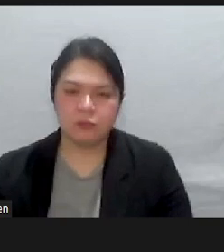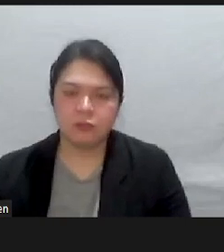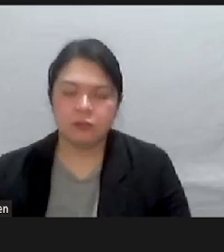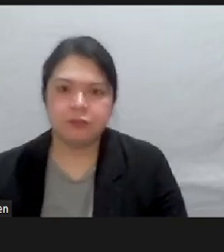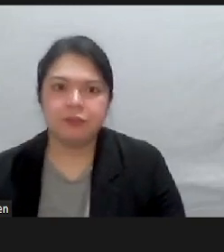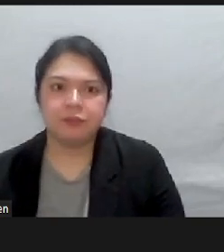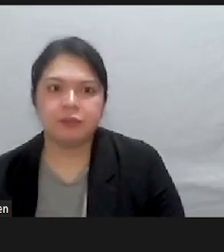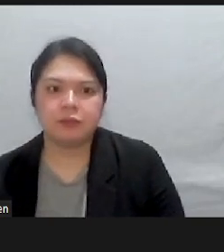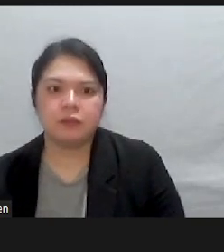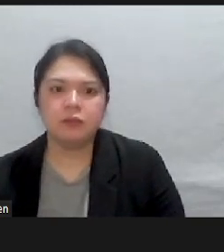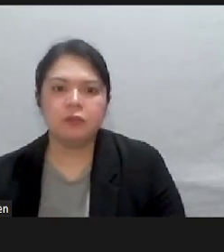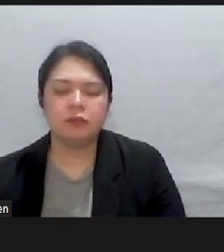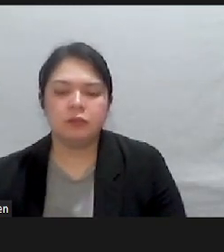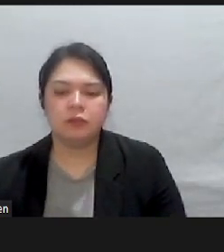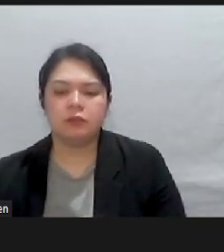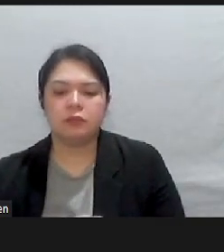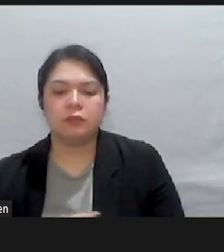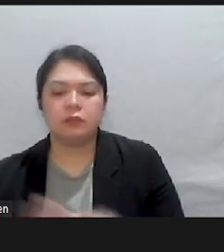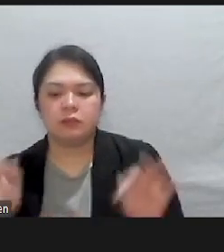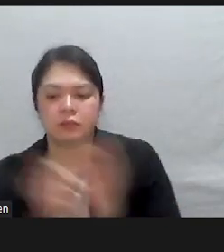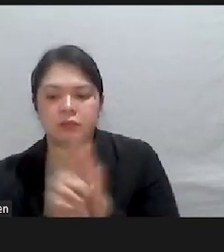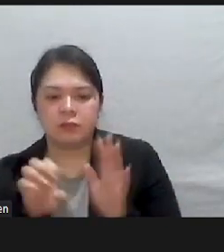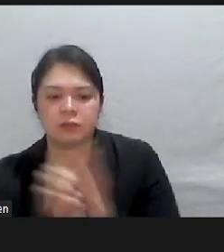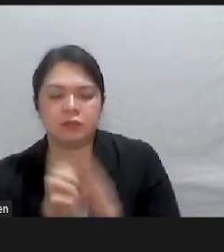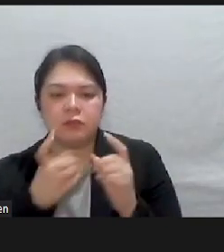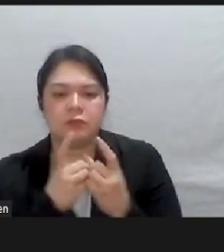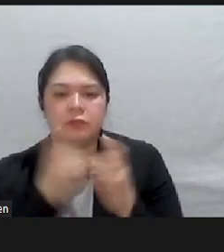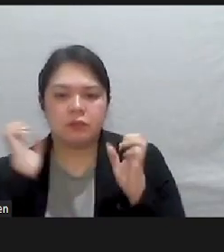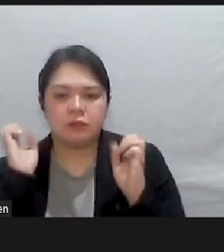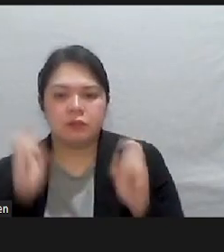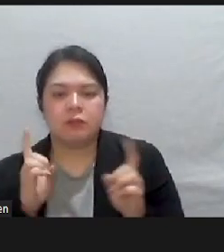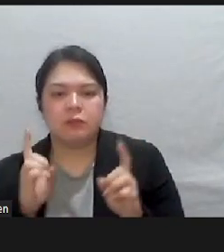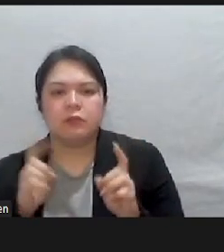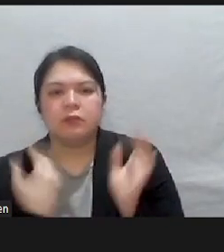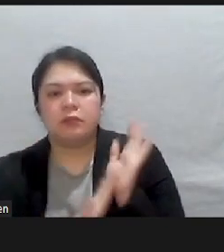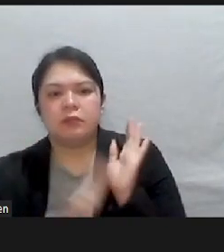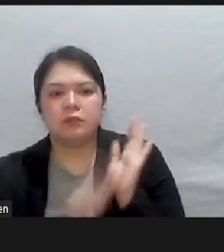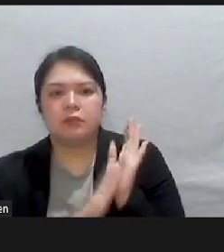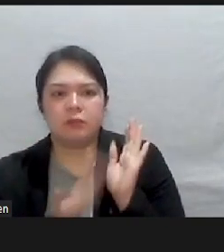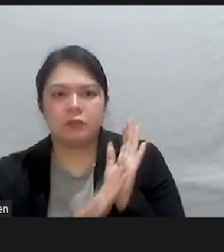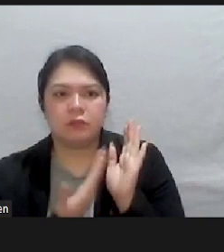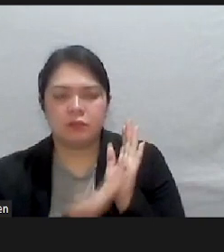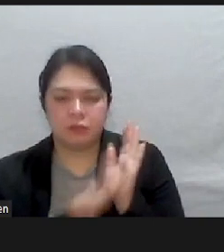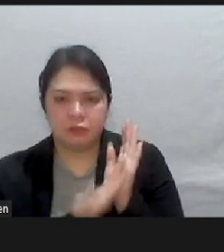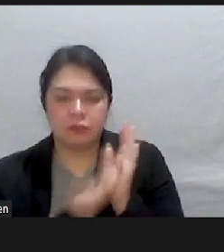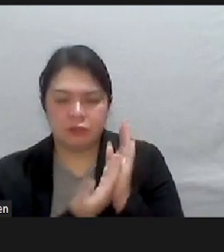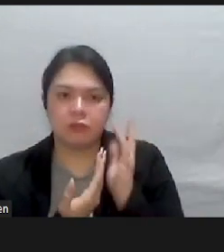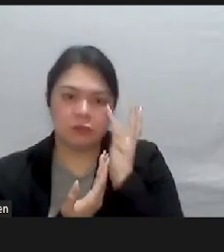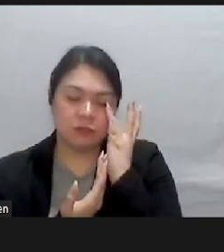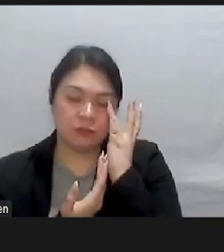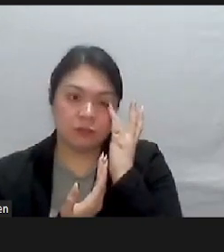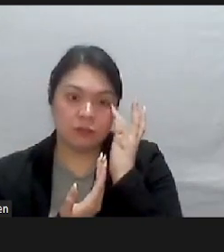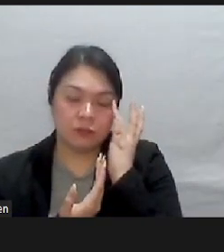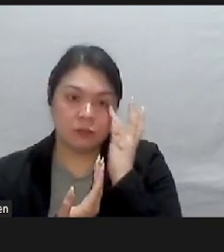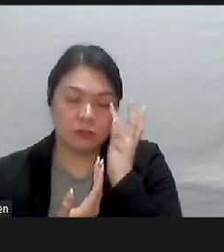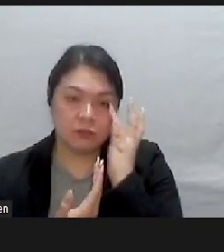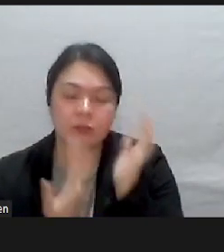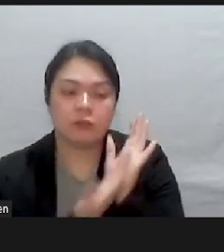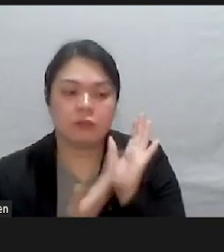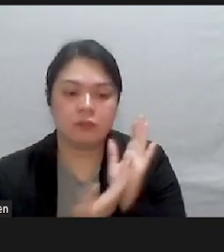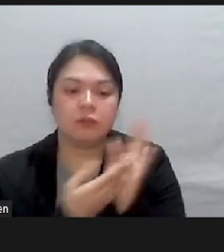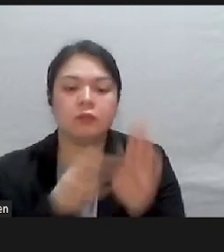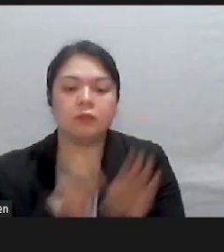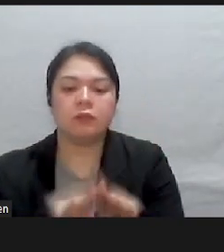parang kailangan, kung sinabi man ng DepEd 'yon, kailangan patunayan nila, no? Dapat yung lalabas na curriculum